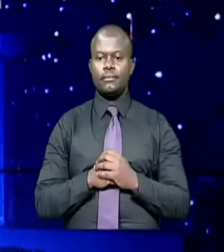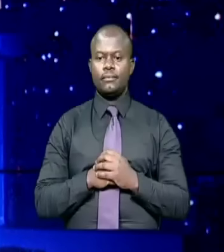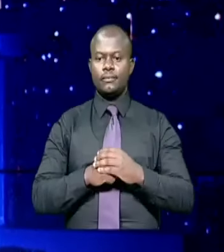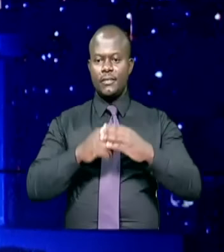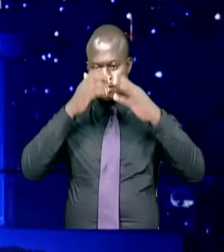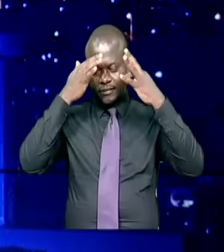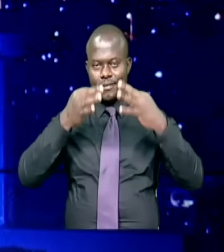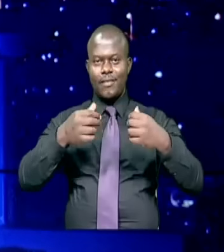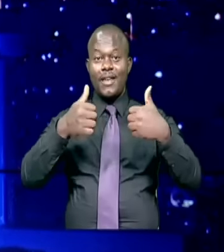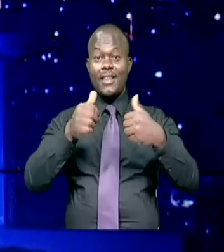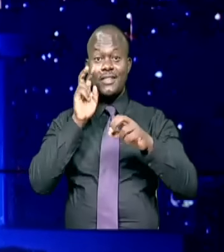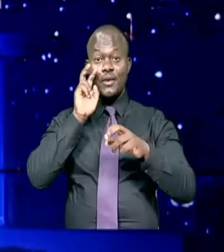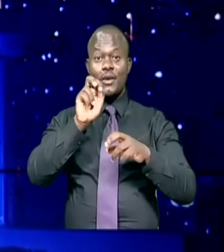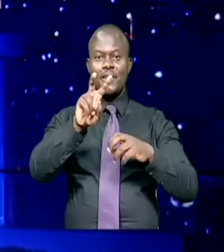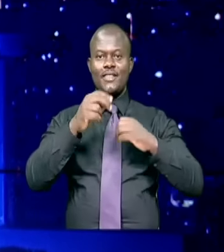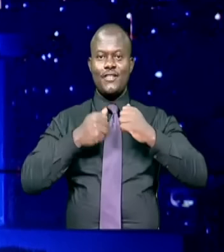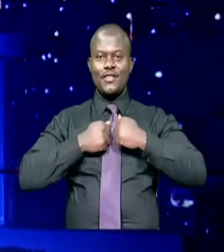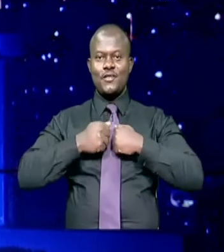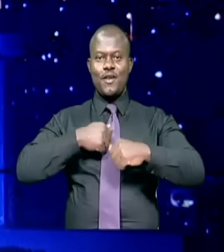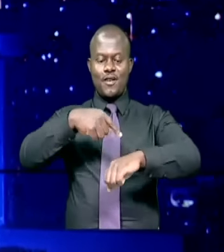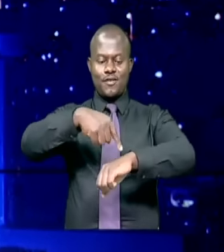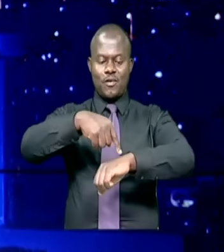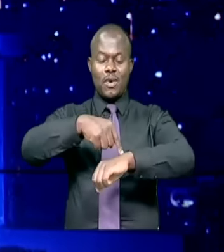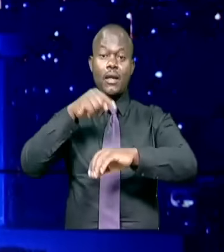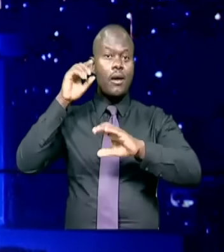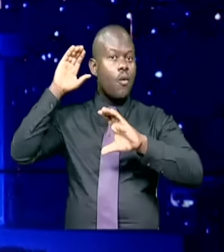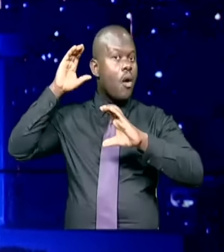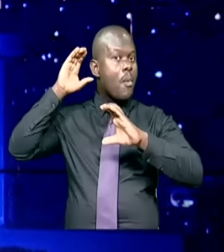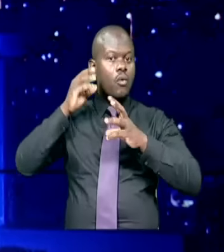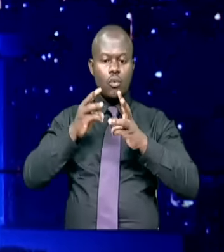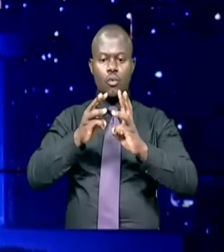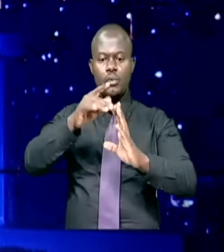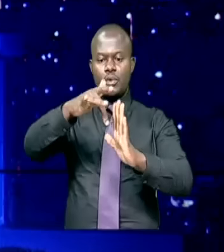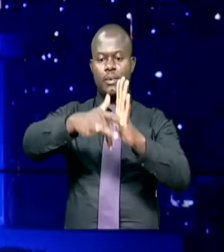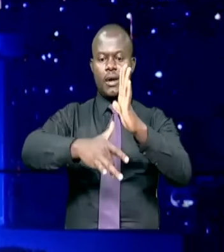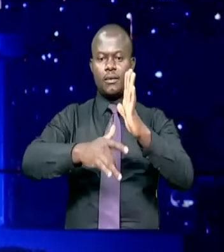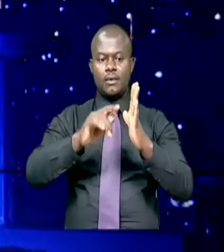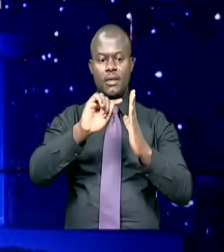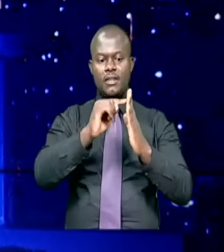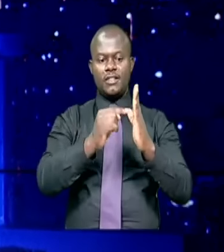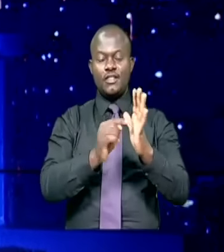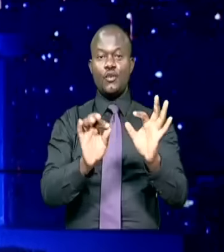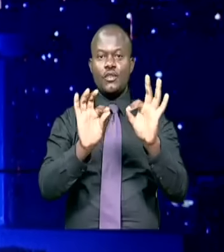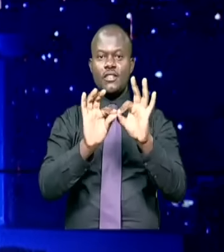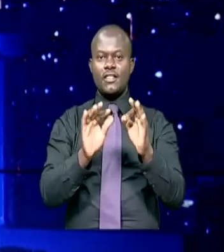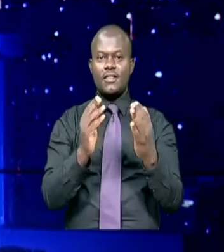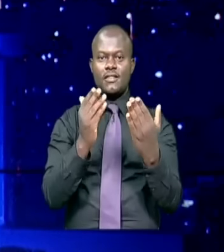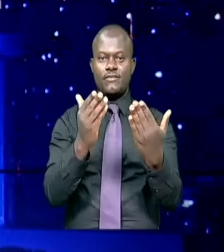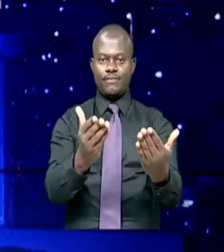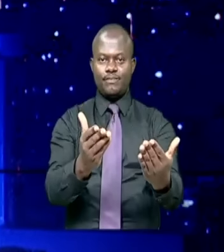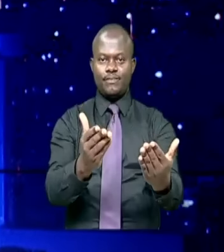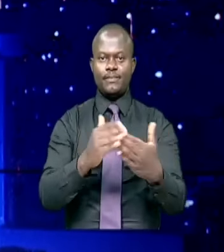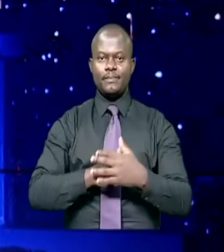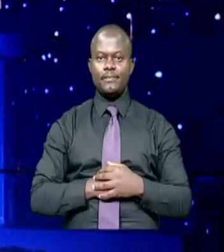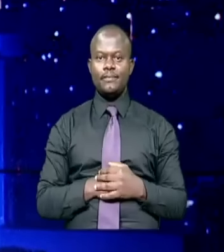Mwahisemo neza gukurikira televiziyo y'u Rwanda ni umwanya w'amakuru ku buryo burambuye izindi ingingo z'ingenzi aya makuru agiye